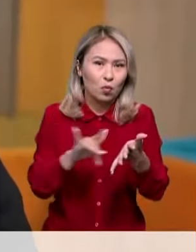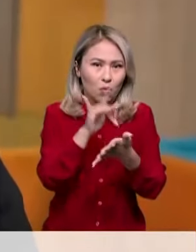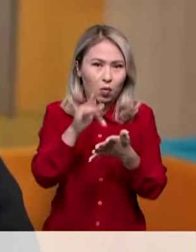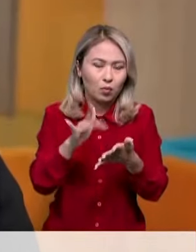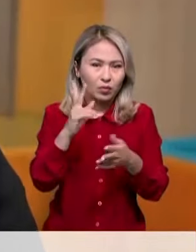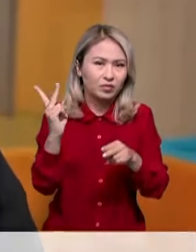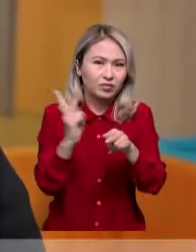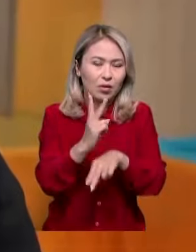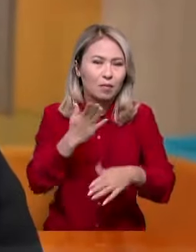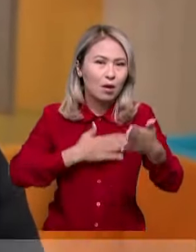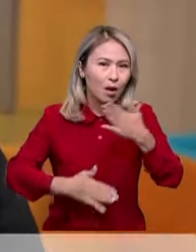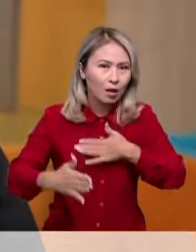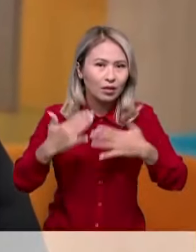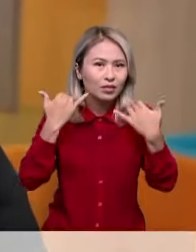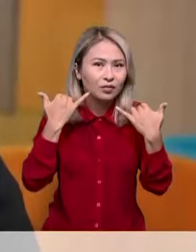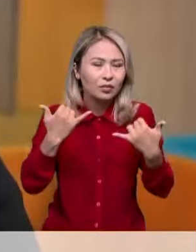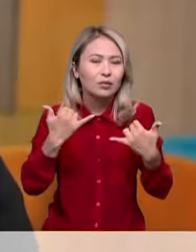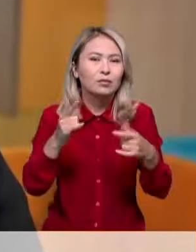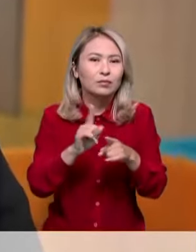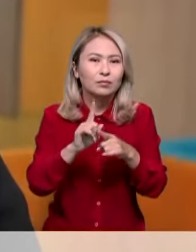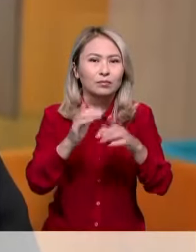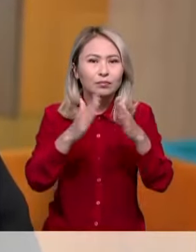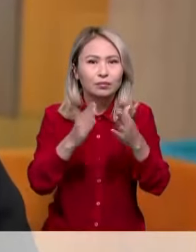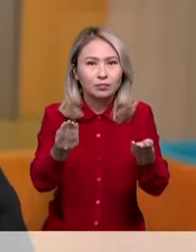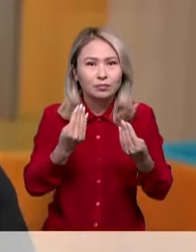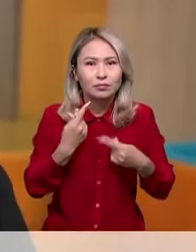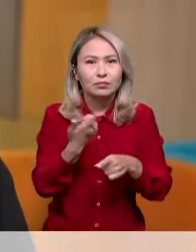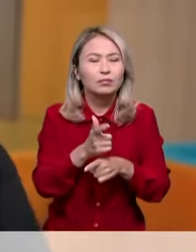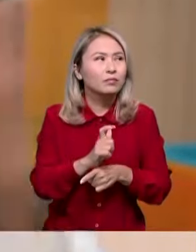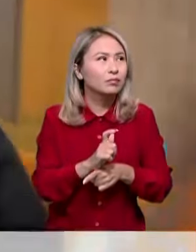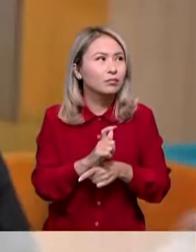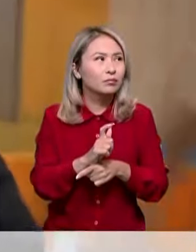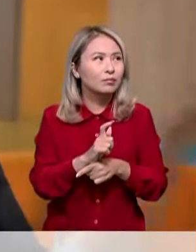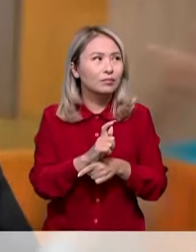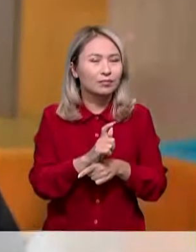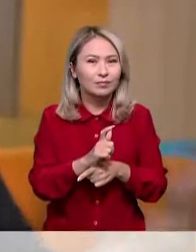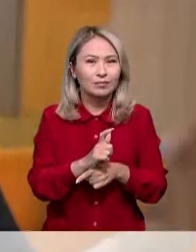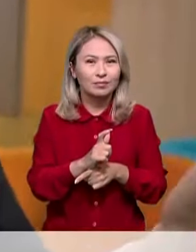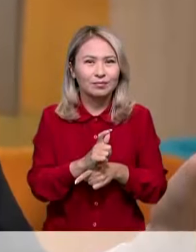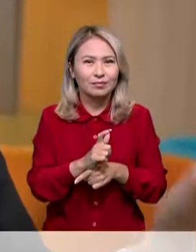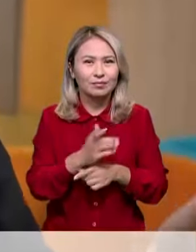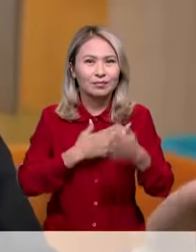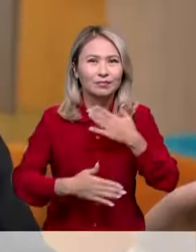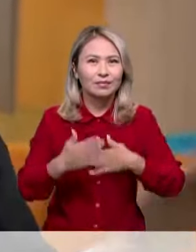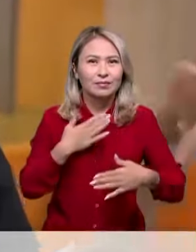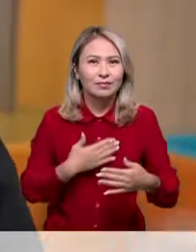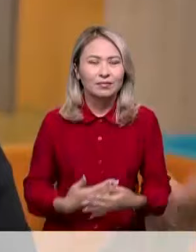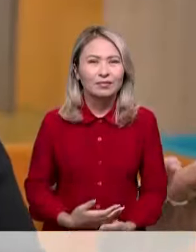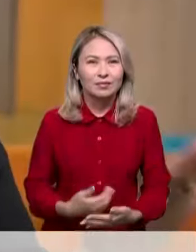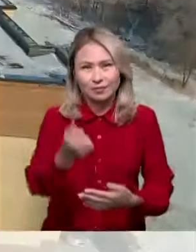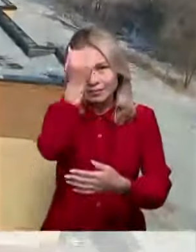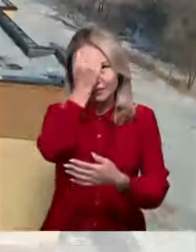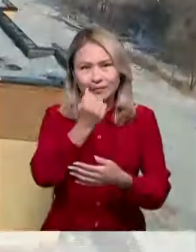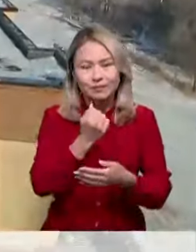болғанына екінші рет қуандым. Ал енді бүгін мен баспаналы болып отырғаныма қуанышым шексіз.